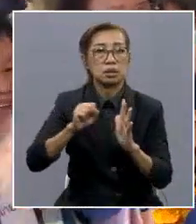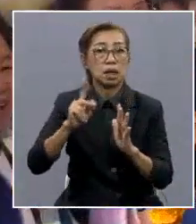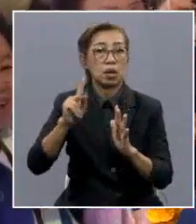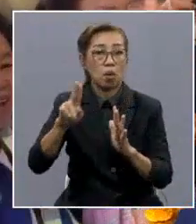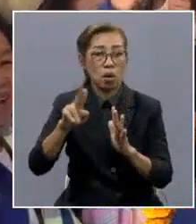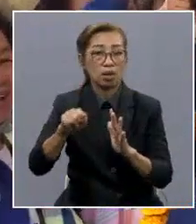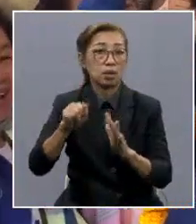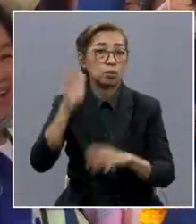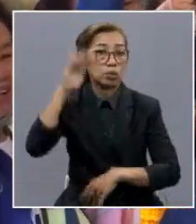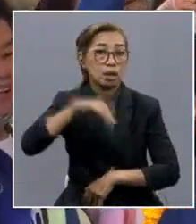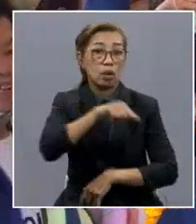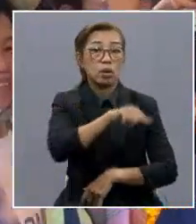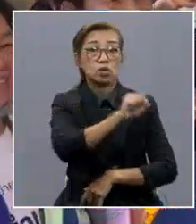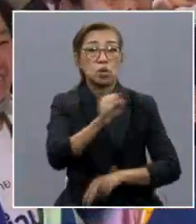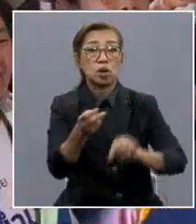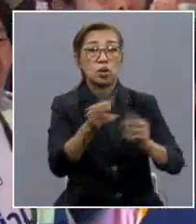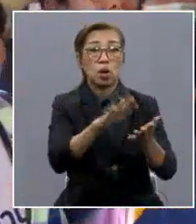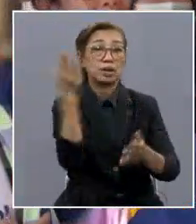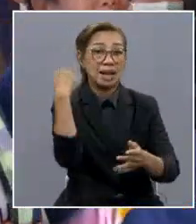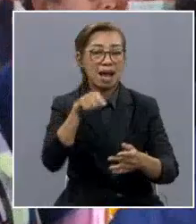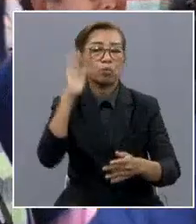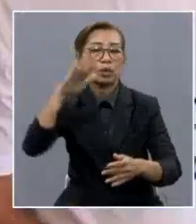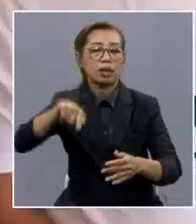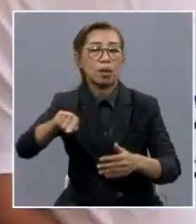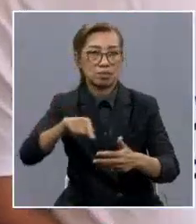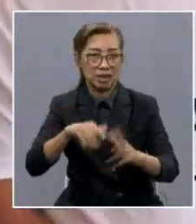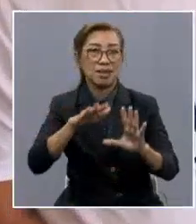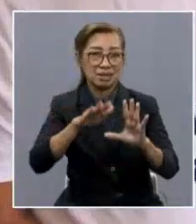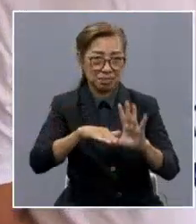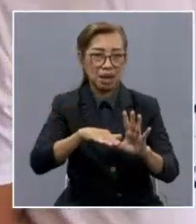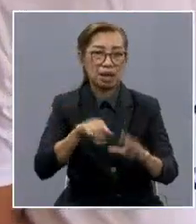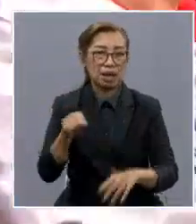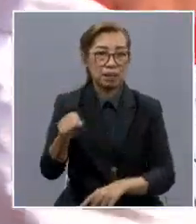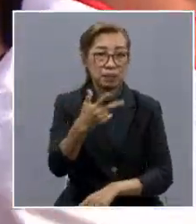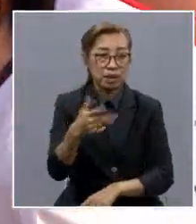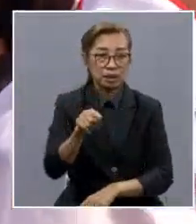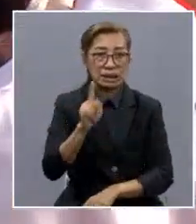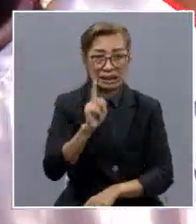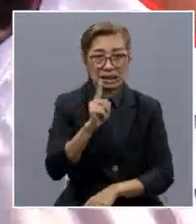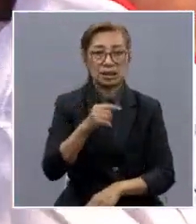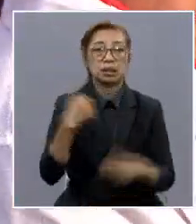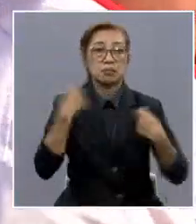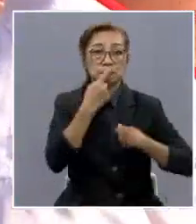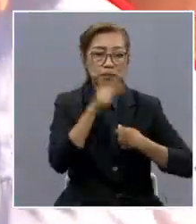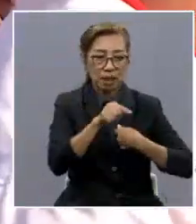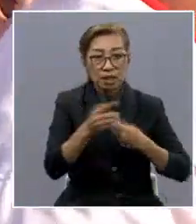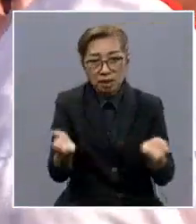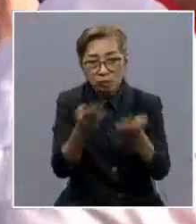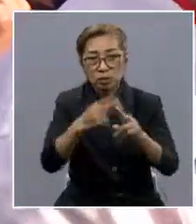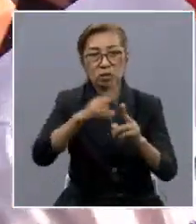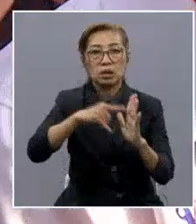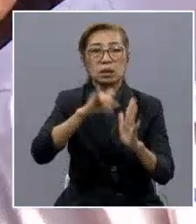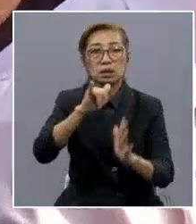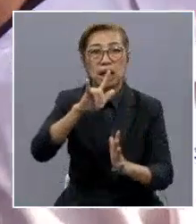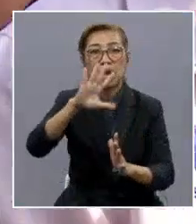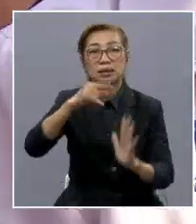รัพย์สิทธิ์อดีตสสนครพนมทีนี้คนเสื้อแดงจำนวนมากในพื้นที่เขาสนับสนุนคุณชาญชัยคำจำปาแ